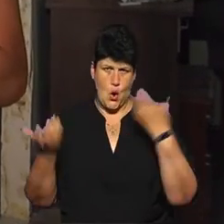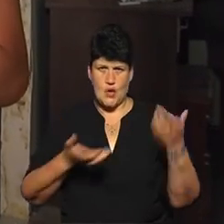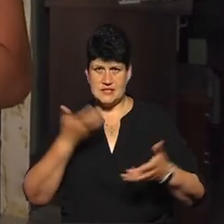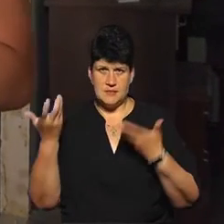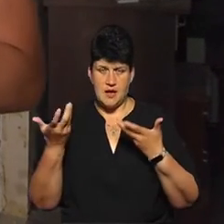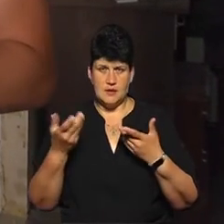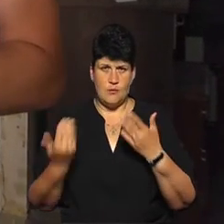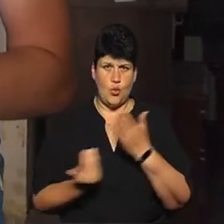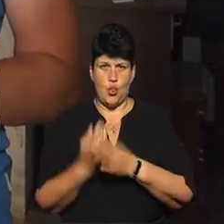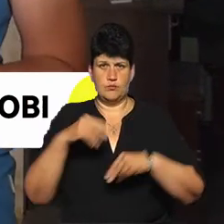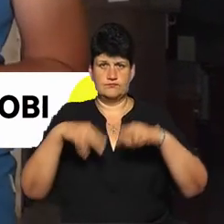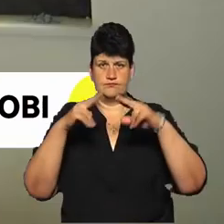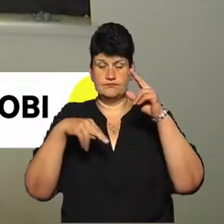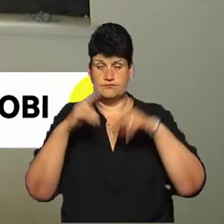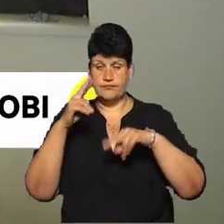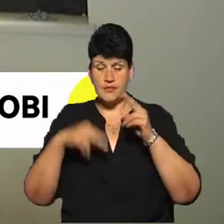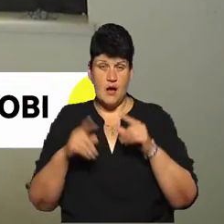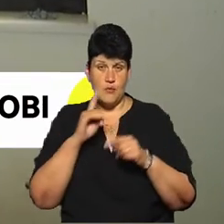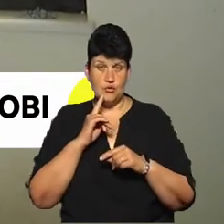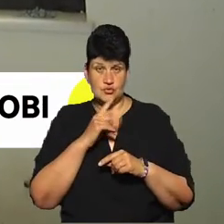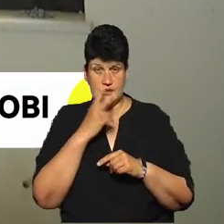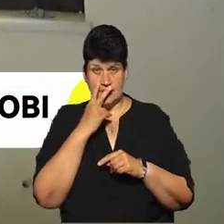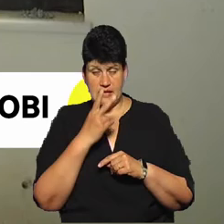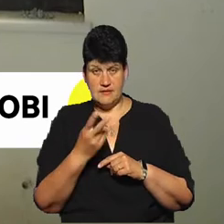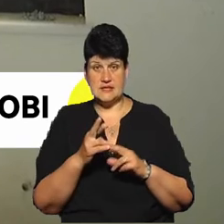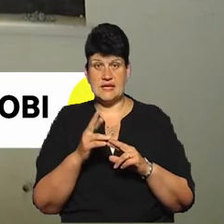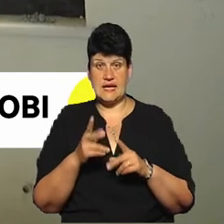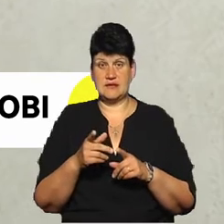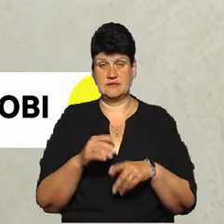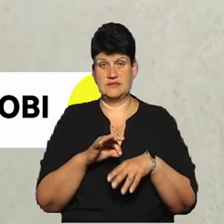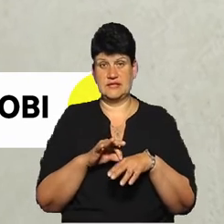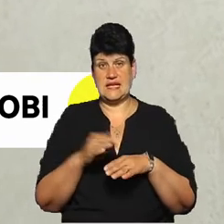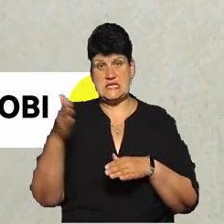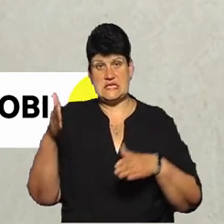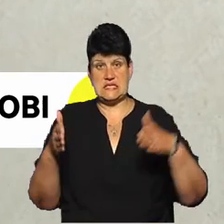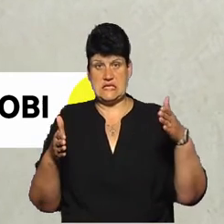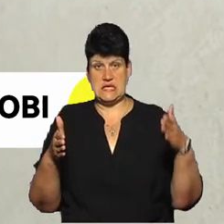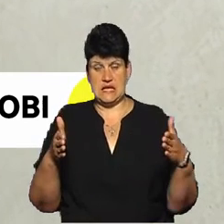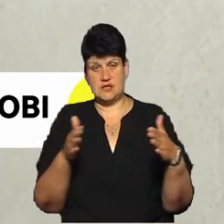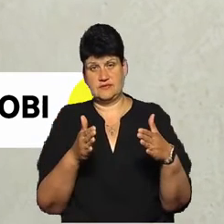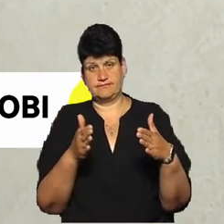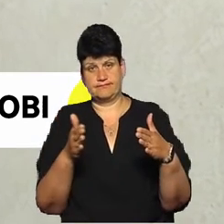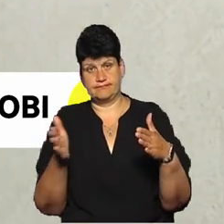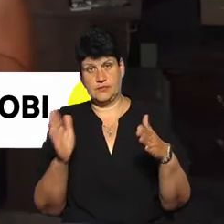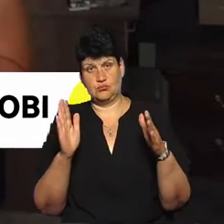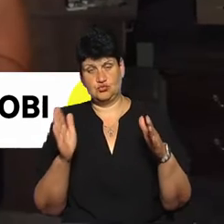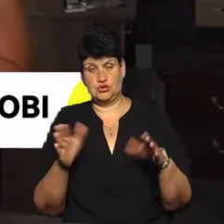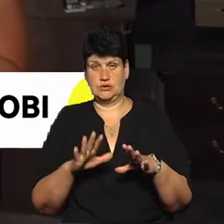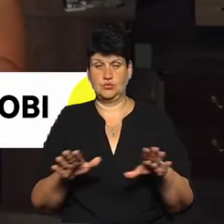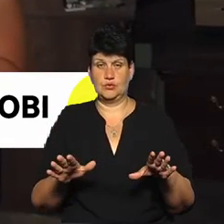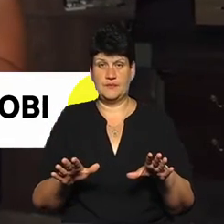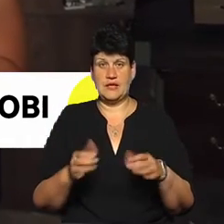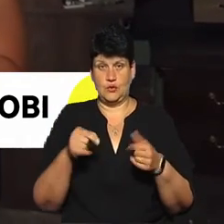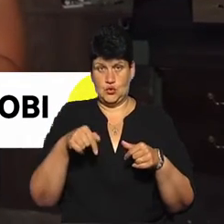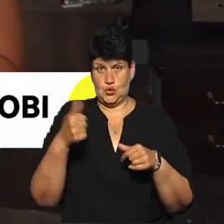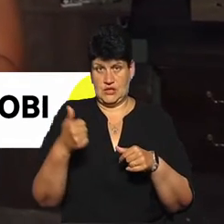перемурувати. Але також вони ще дивляться на мітки, як веде себе ця стіна, чи вона відходить, чи не відходить. Кажуть, що вже цього тижня